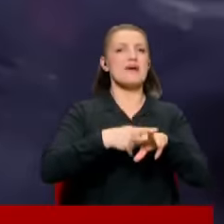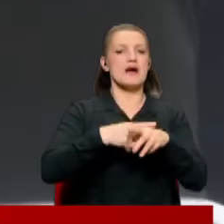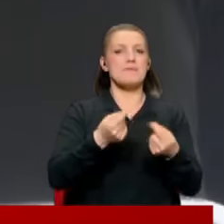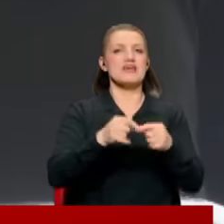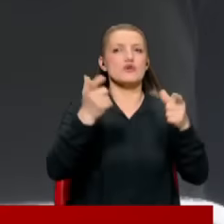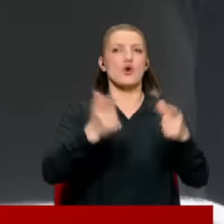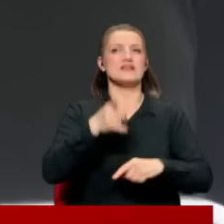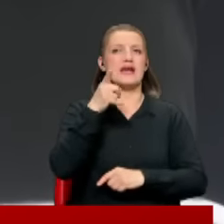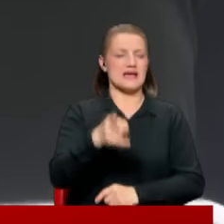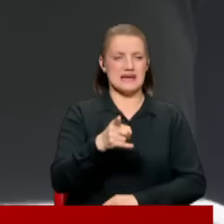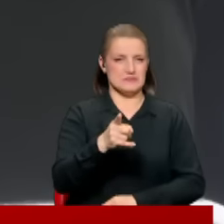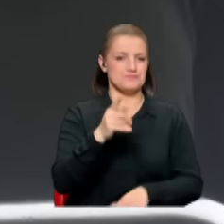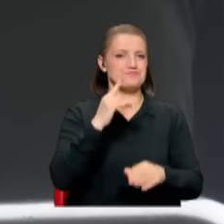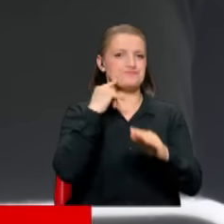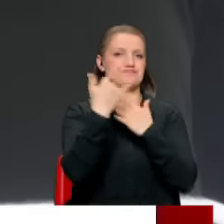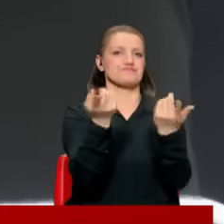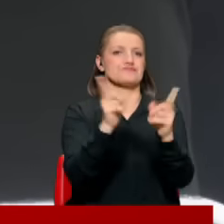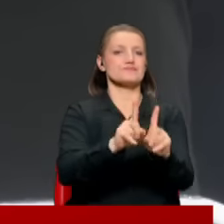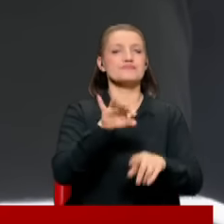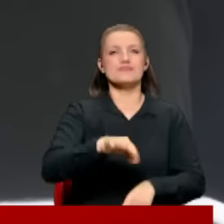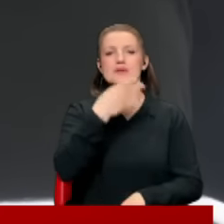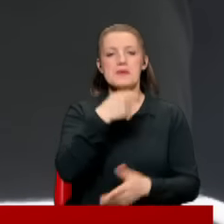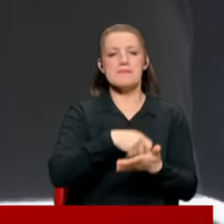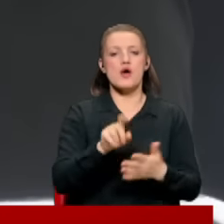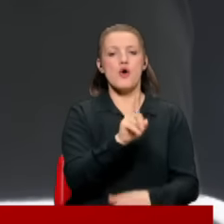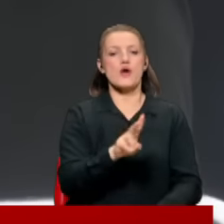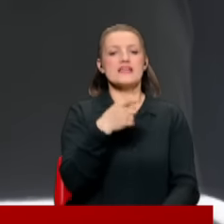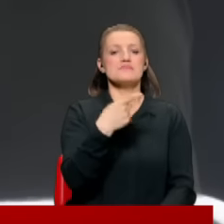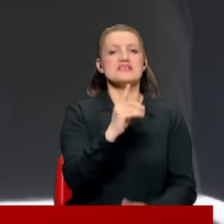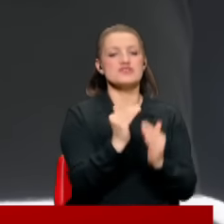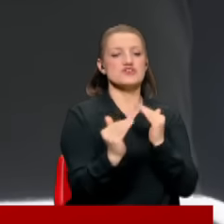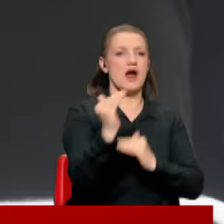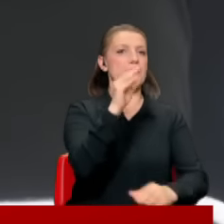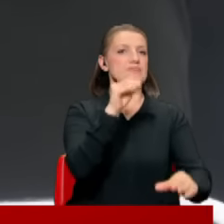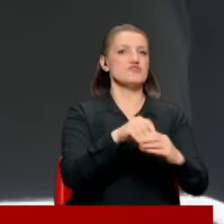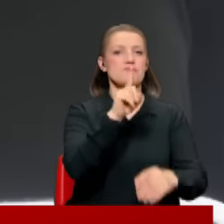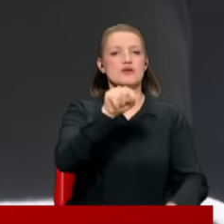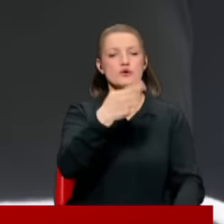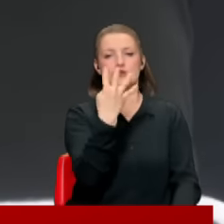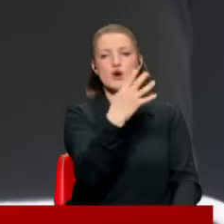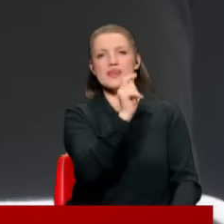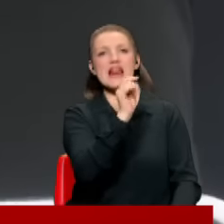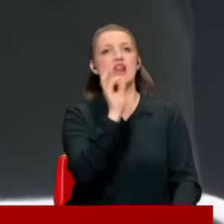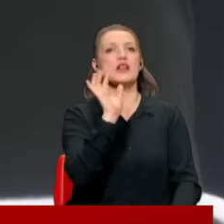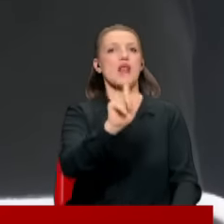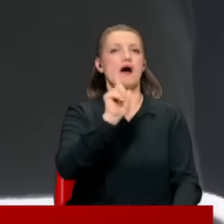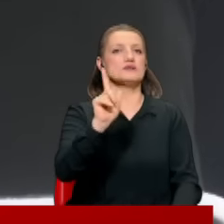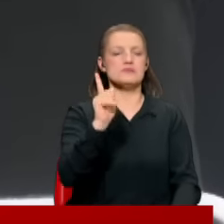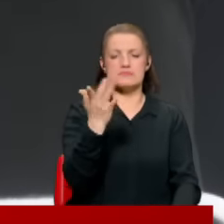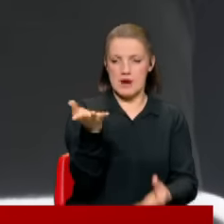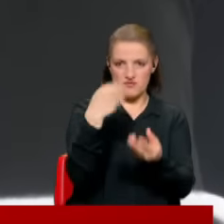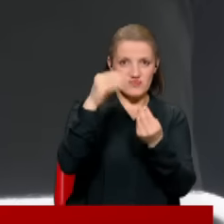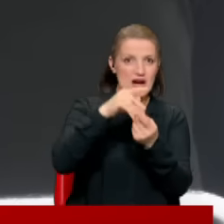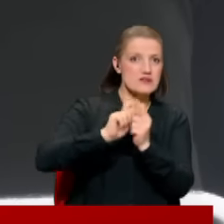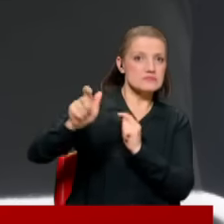seçmenle buluştu. Şimdi diyorlar ki emeklinin maaşını 17 bin liraya çıkarmamız için 1.4 trilyon lira lazım. Ya